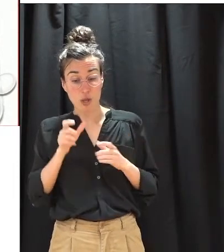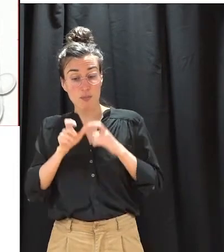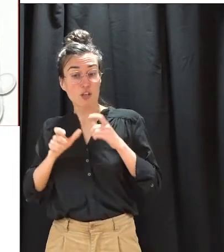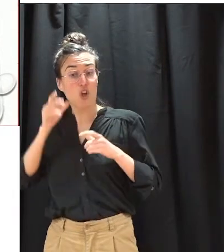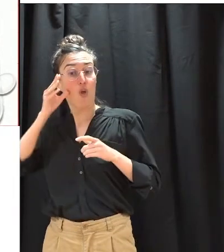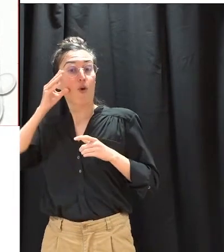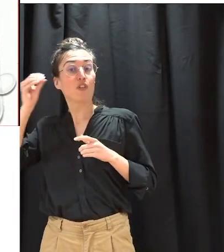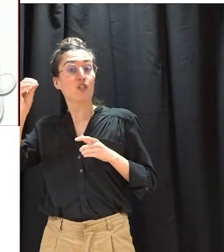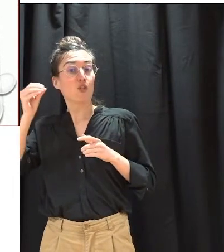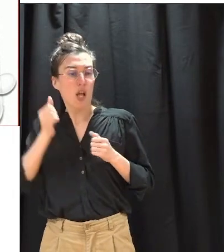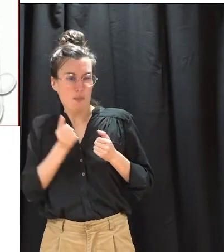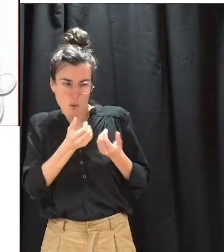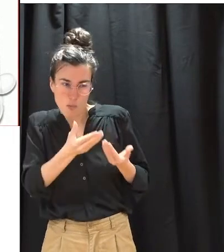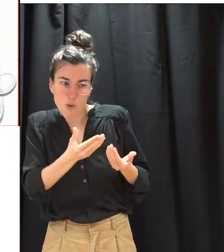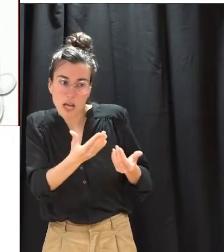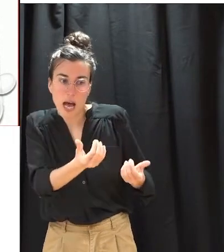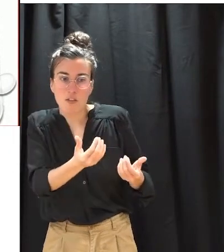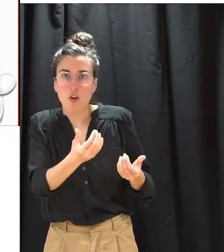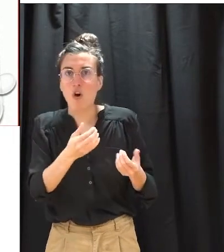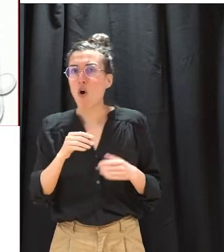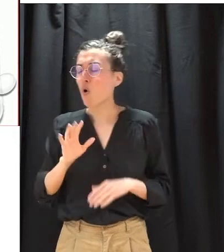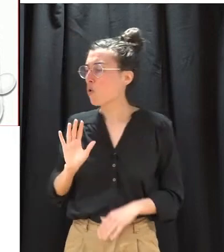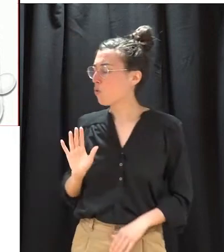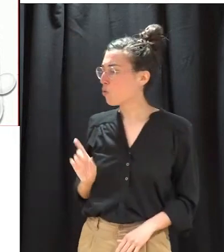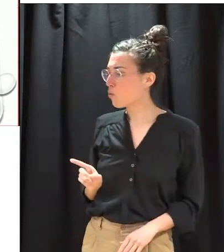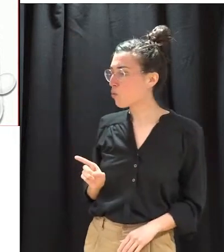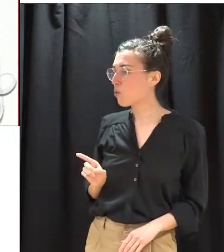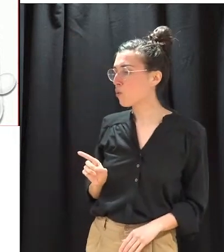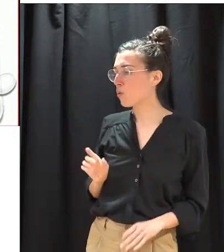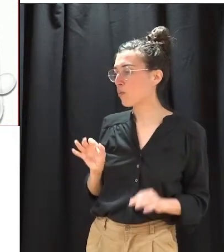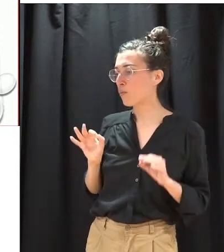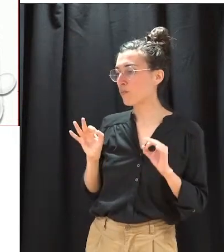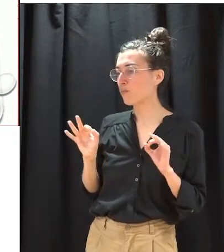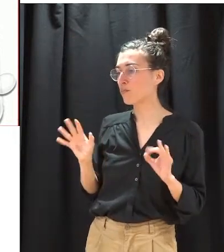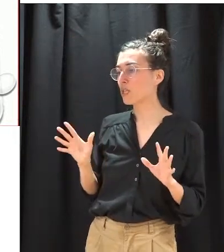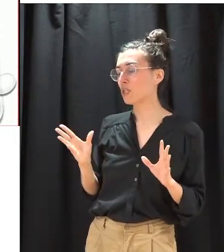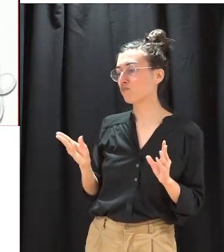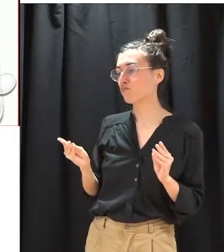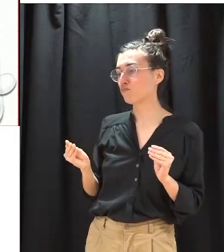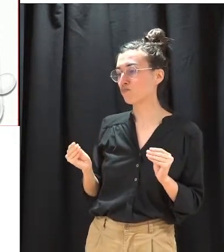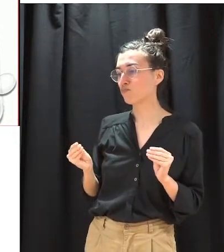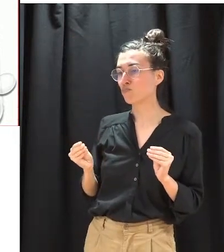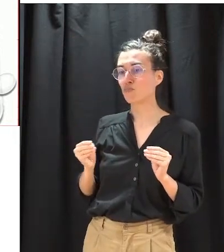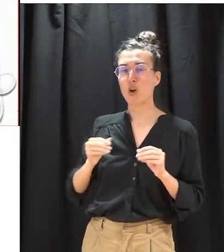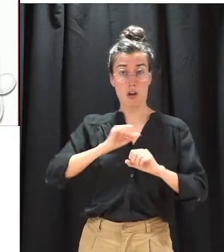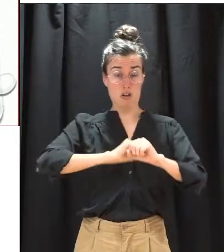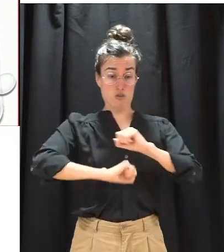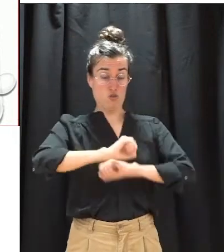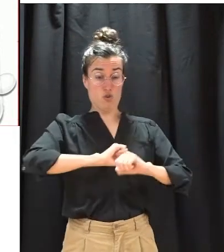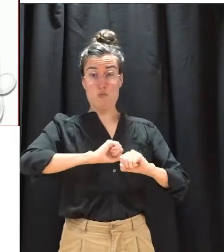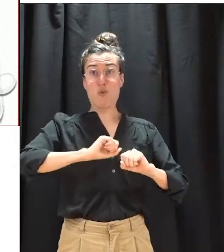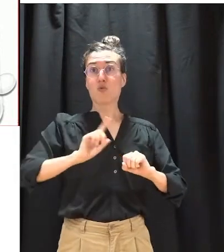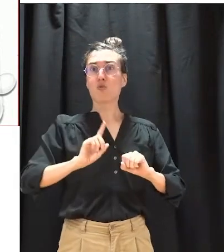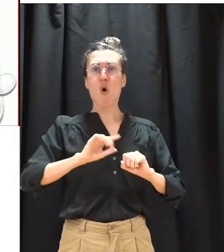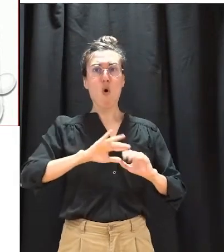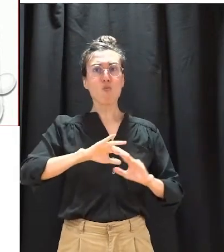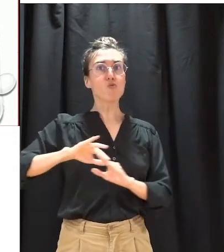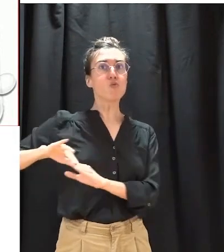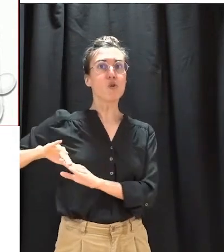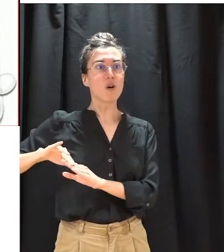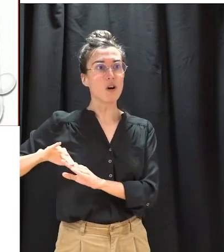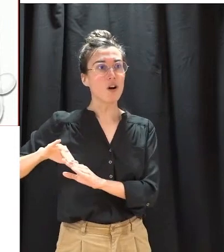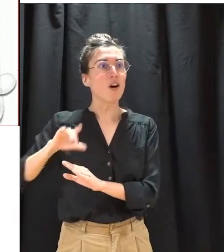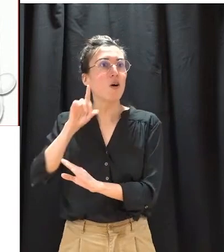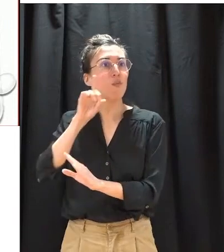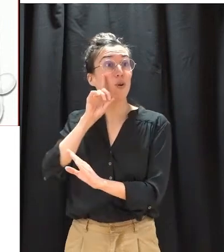qui rencontrent, parce que dans la littérature, on note que plus l'implantation est tôt, meilleur ensuite sera le développement du